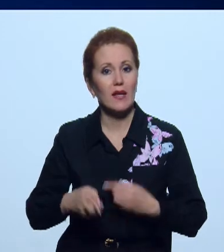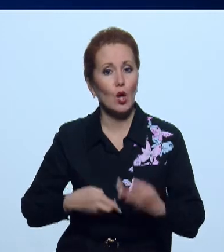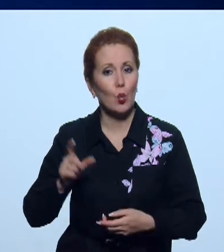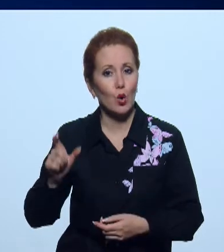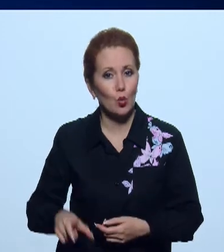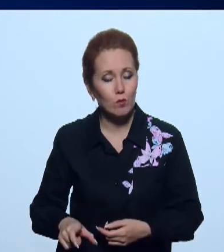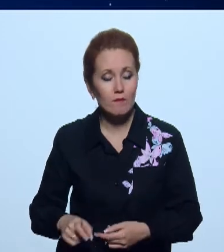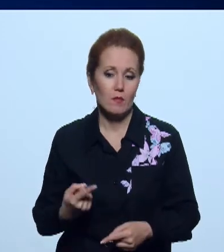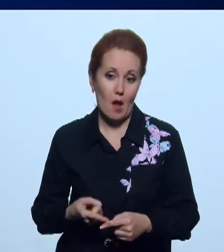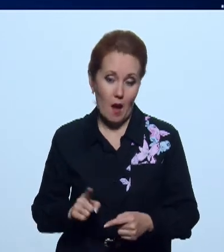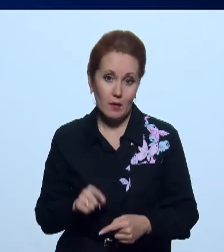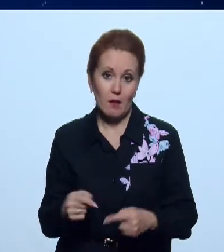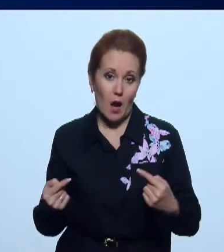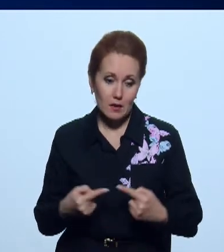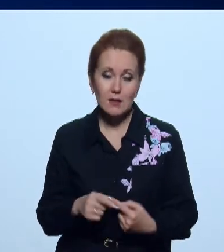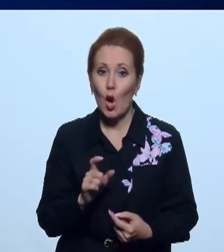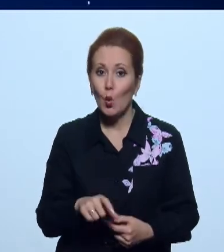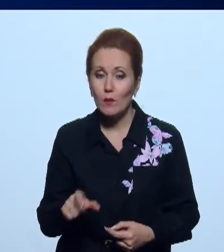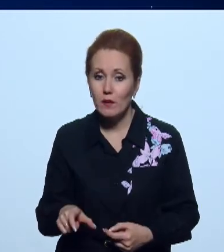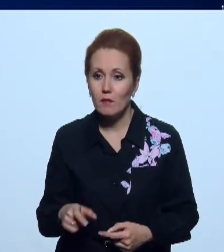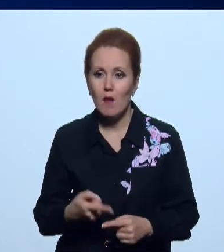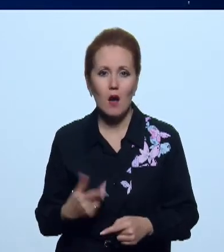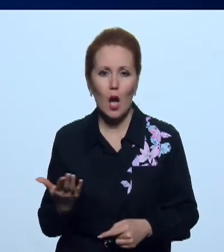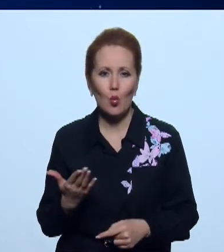раз люди, которые